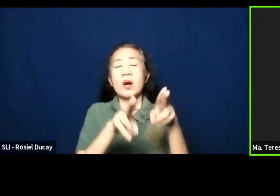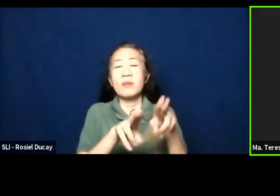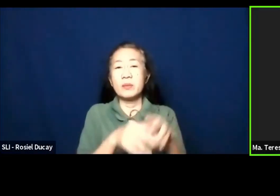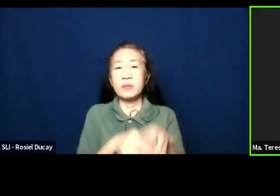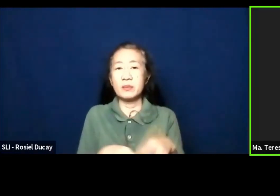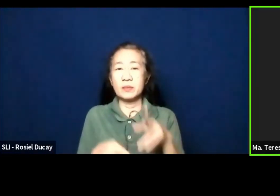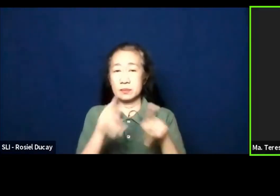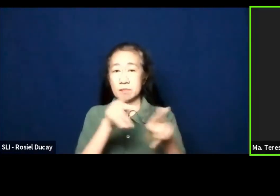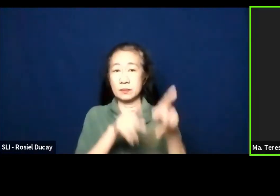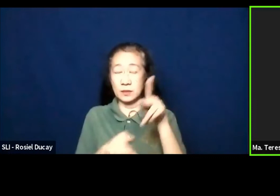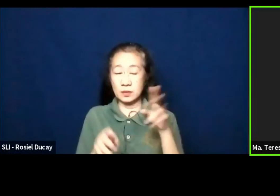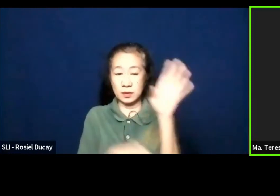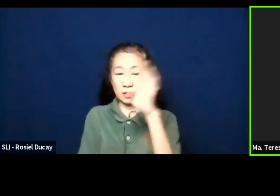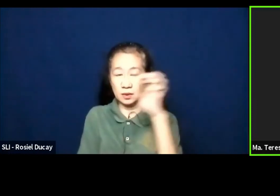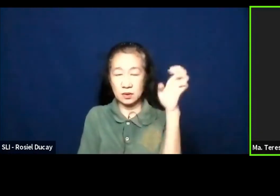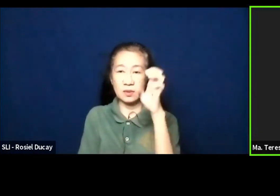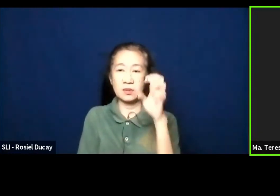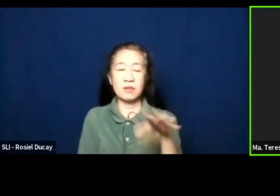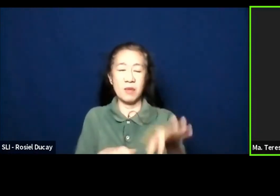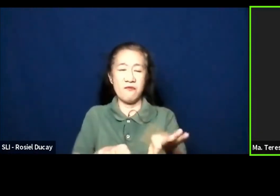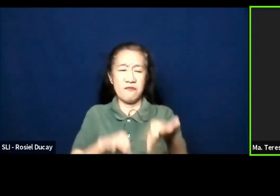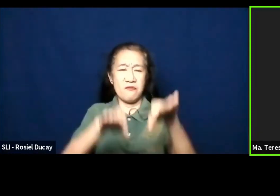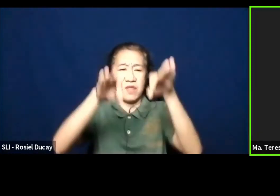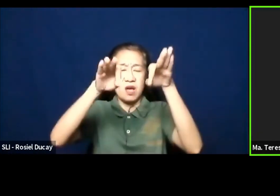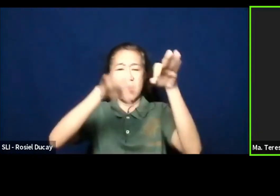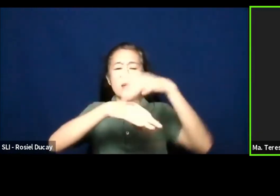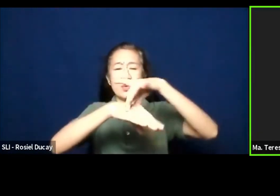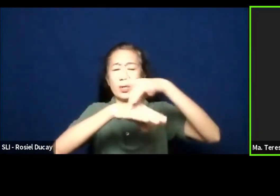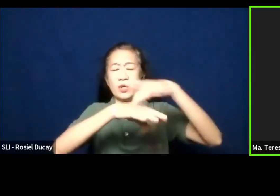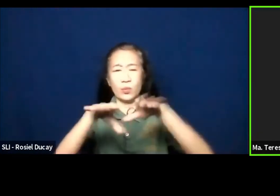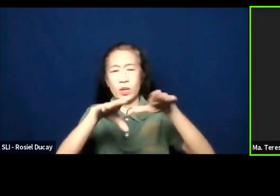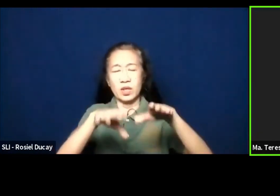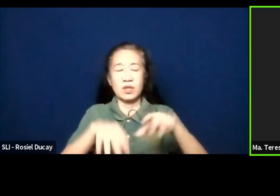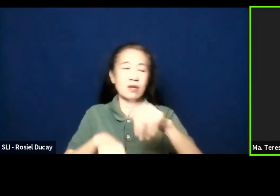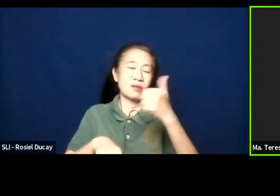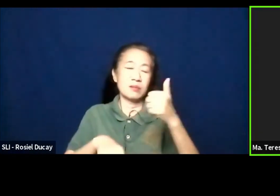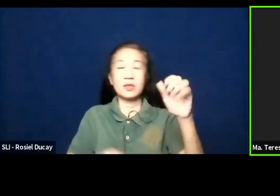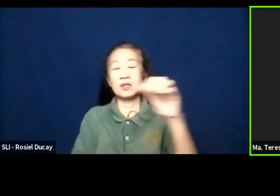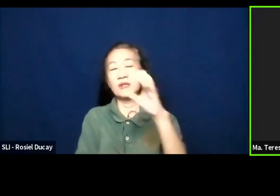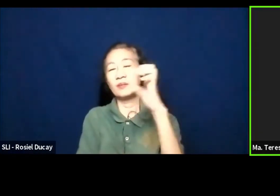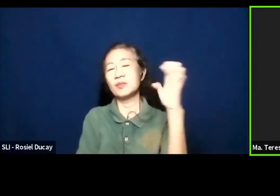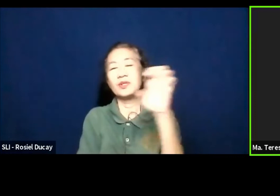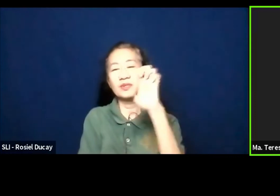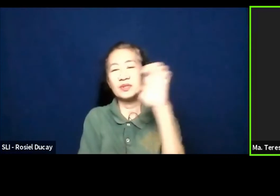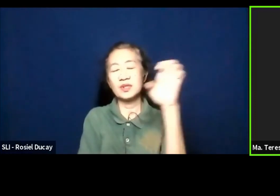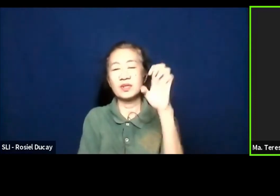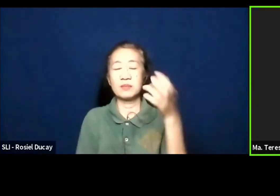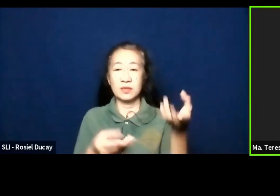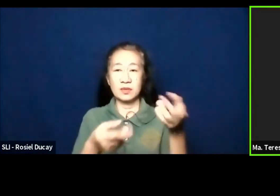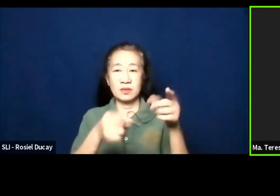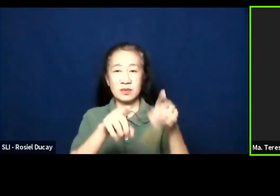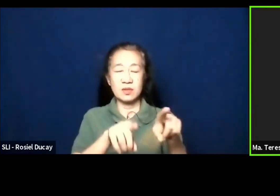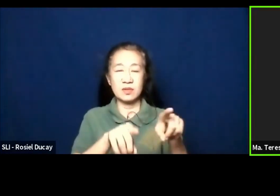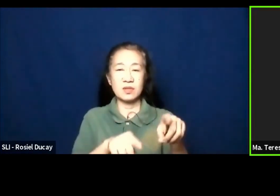Humanitarian emergencies katulad ng pagbaha, lindol, at iba pang emergencies. And the occurrence of